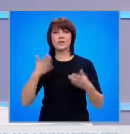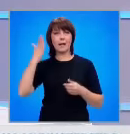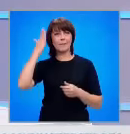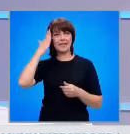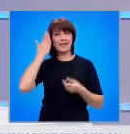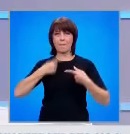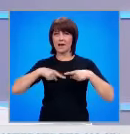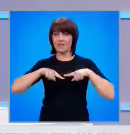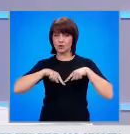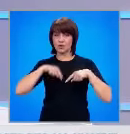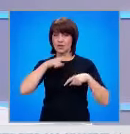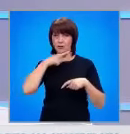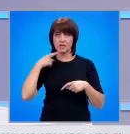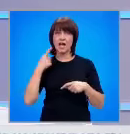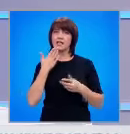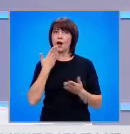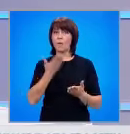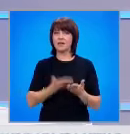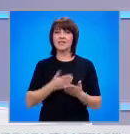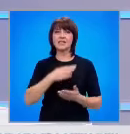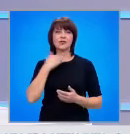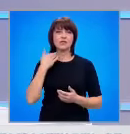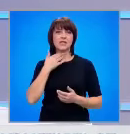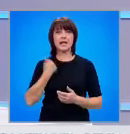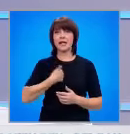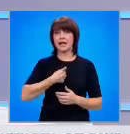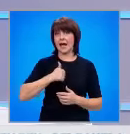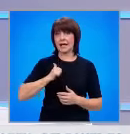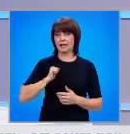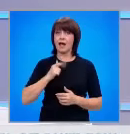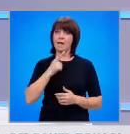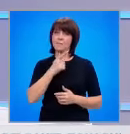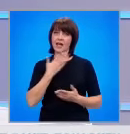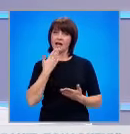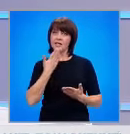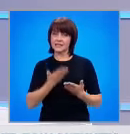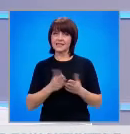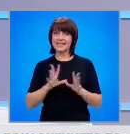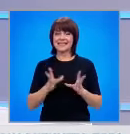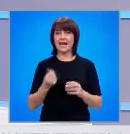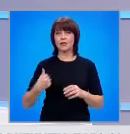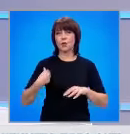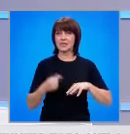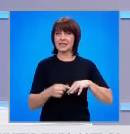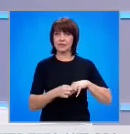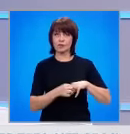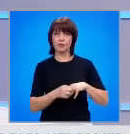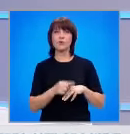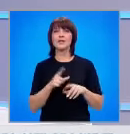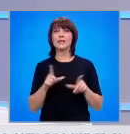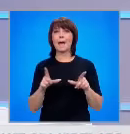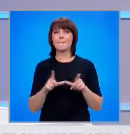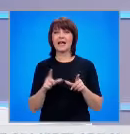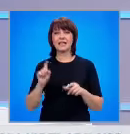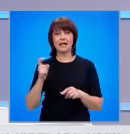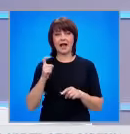на правосъдието на Русия да обяви за чуждестранен агент. Пугачова изрази солидарност със съпруга си, телевизионния водещ Максим Галкин. Преди